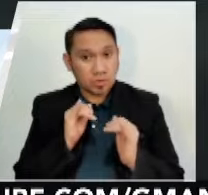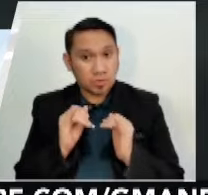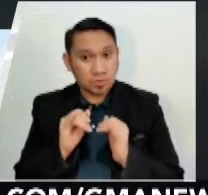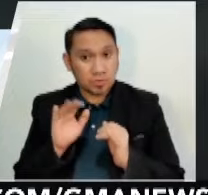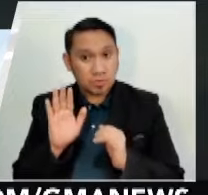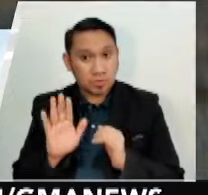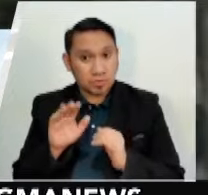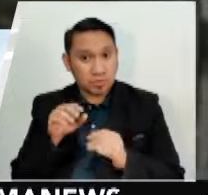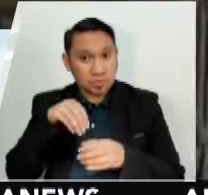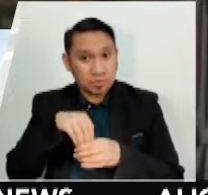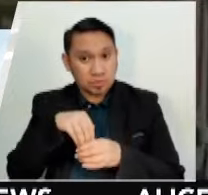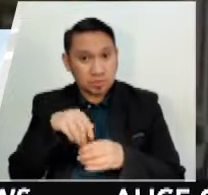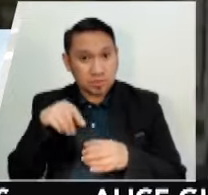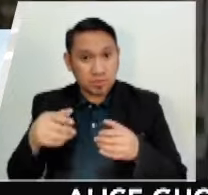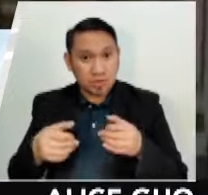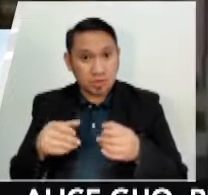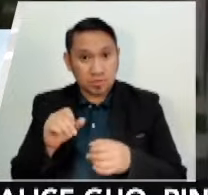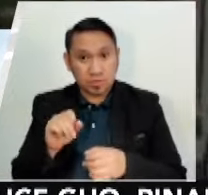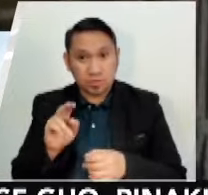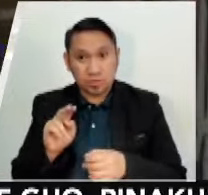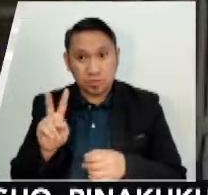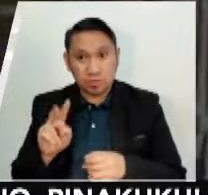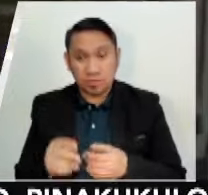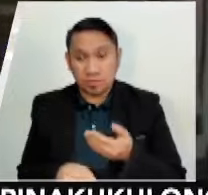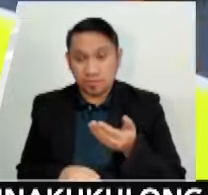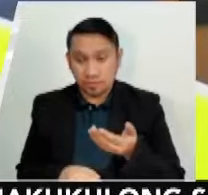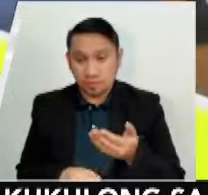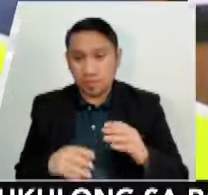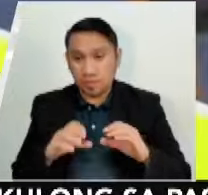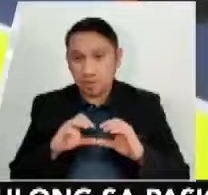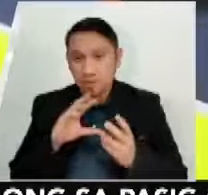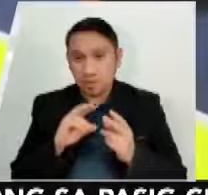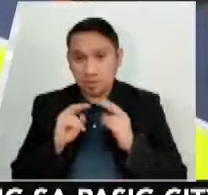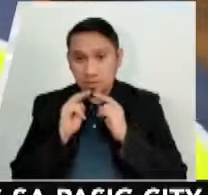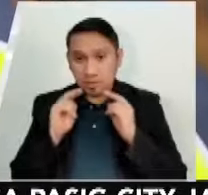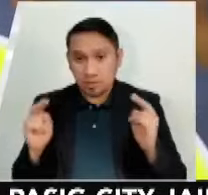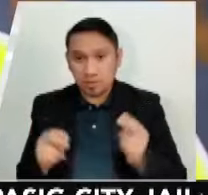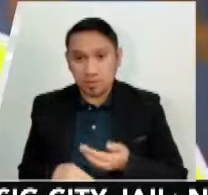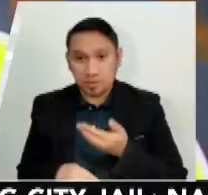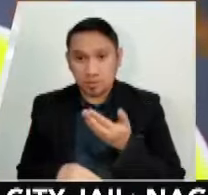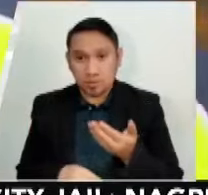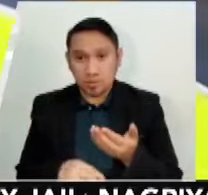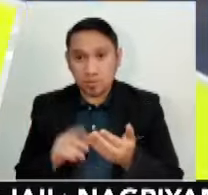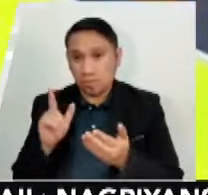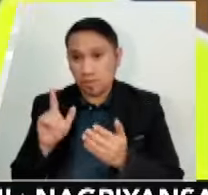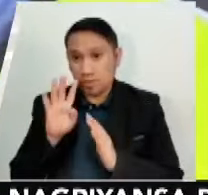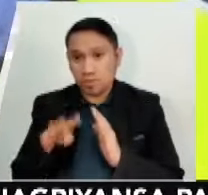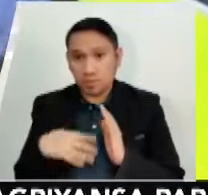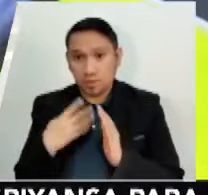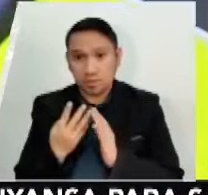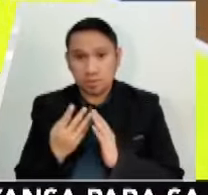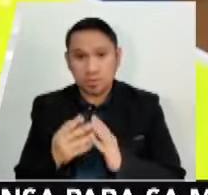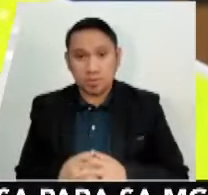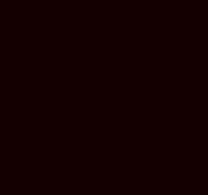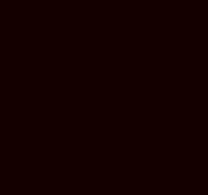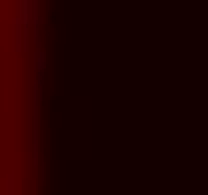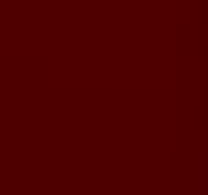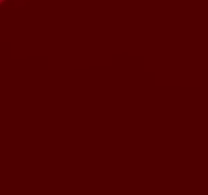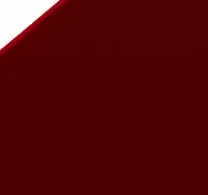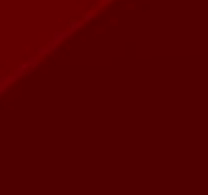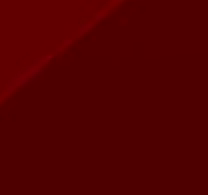SUV. Para sa GMA Integrated News, Bea Pinlak, nakatutok 24 oras.